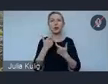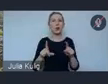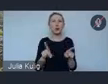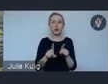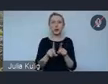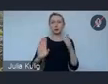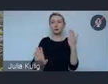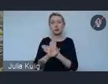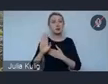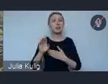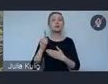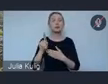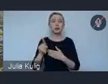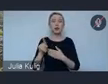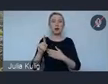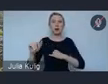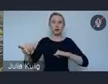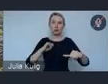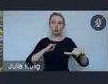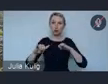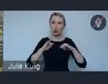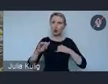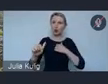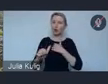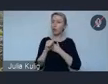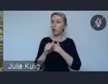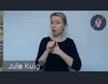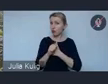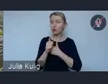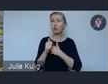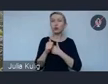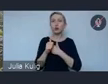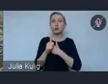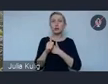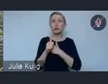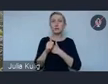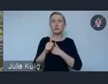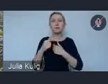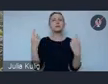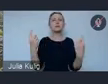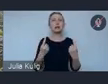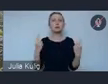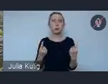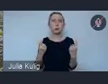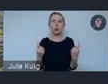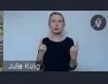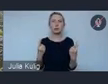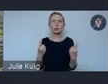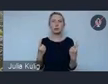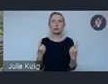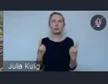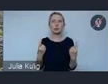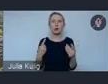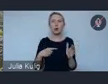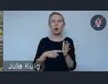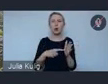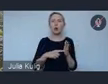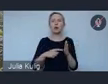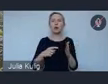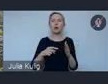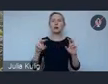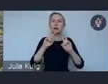przedstawicielami rządu ze względu na to że sytuacja związana z kryzysem